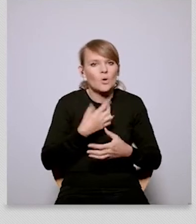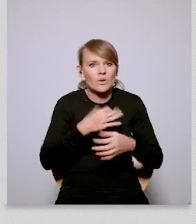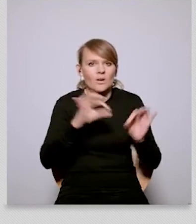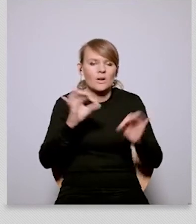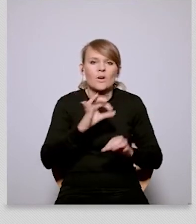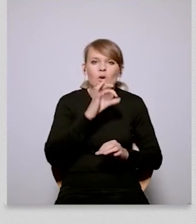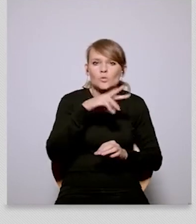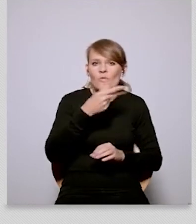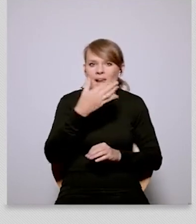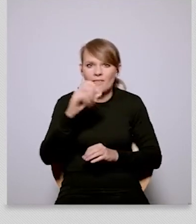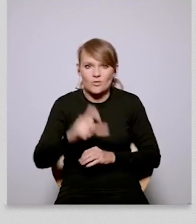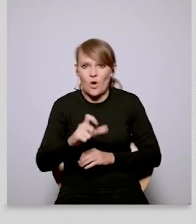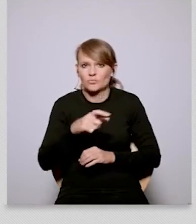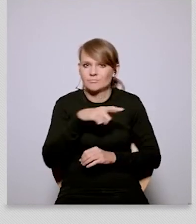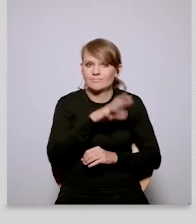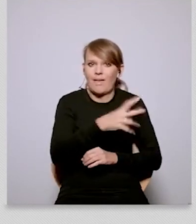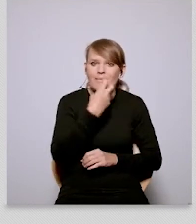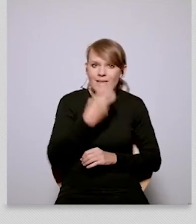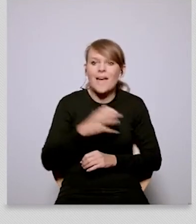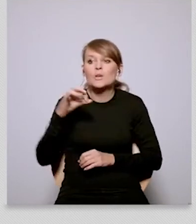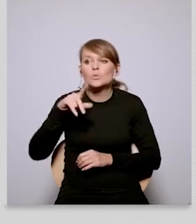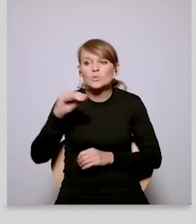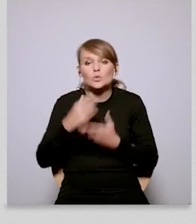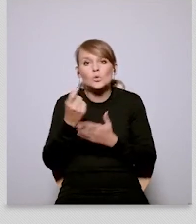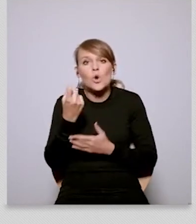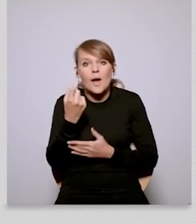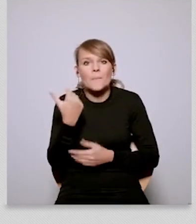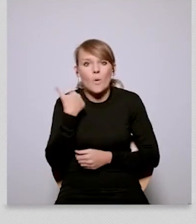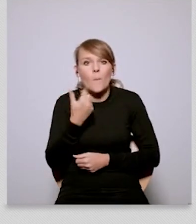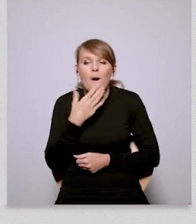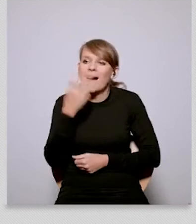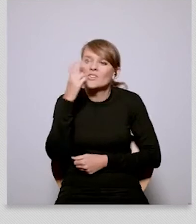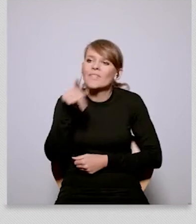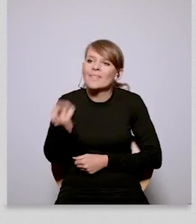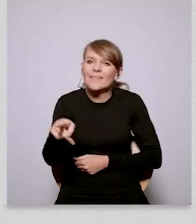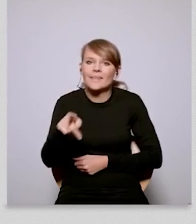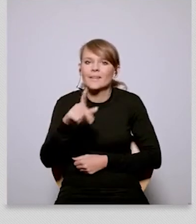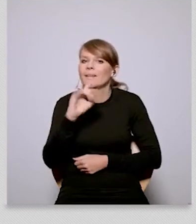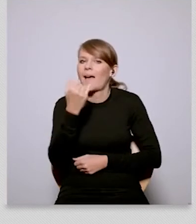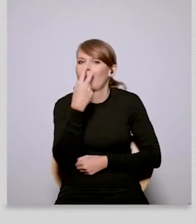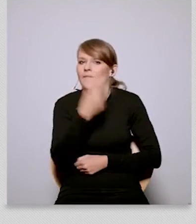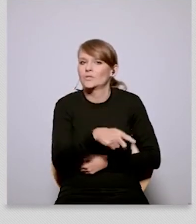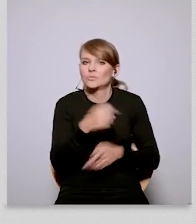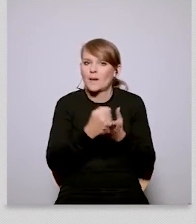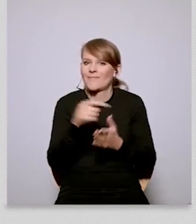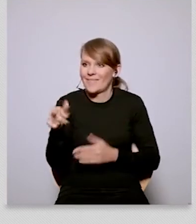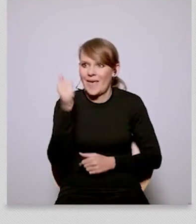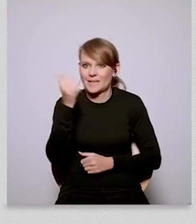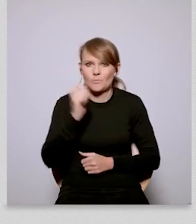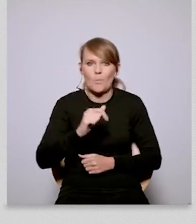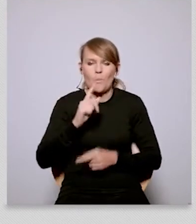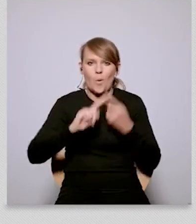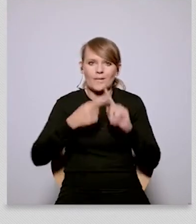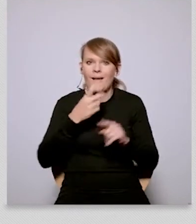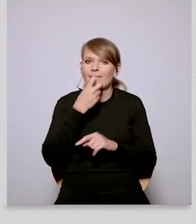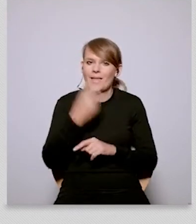Suzy już o tym trochę mówiła ale ciekaw jestem jak Ty na to patrzysz jako ekspert od polityki energetycznej